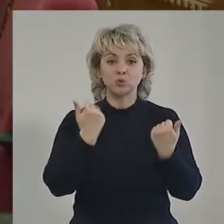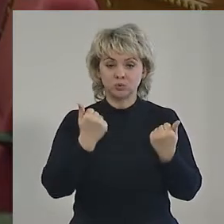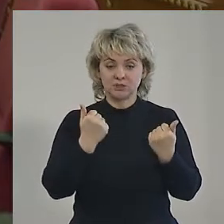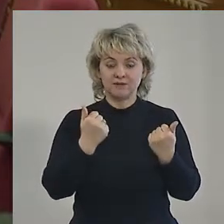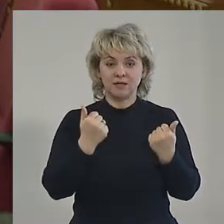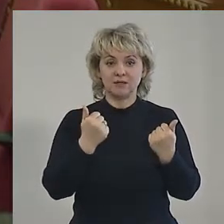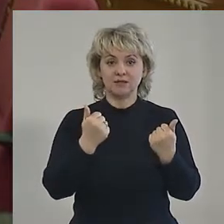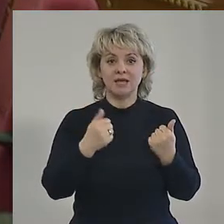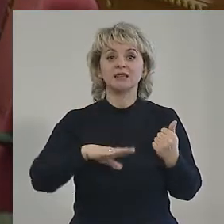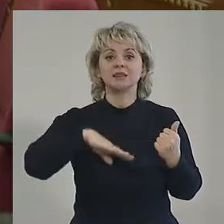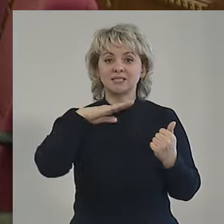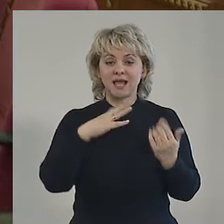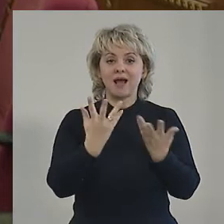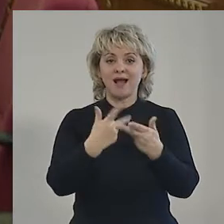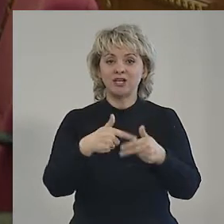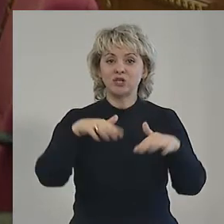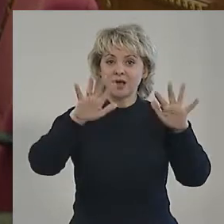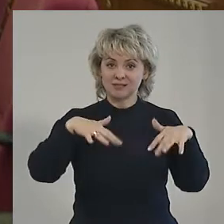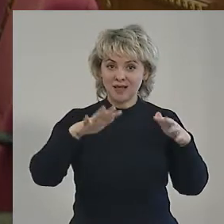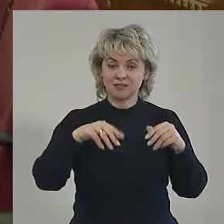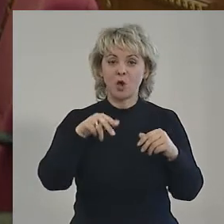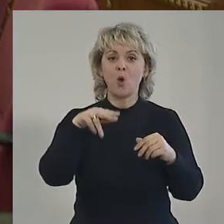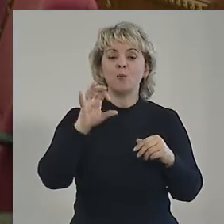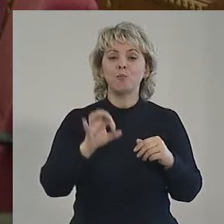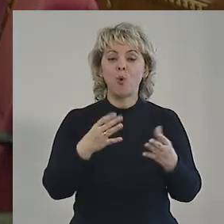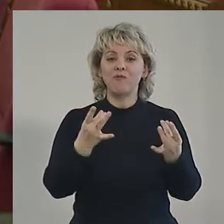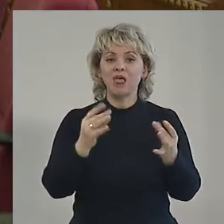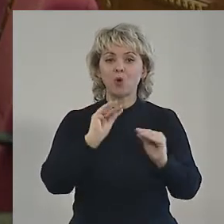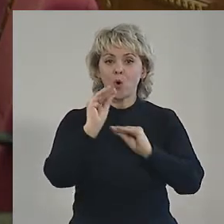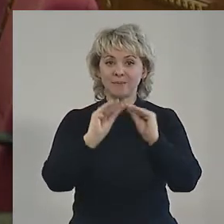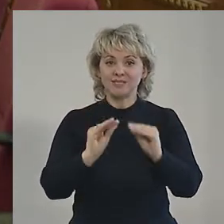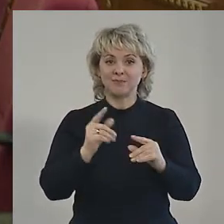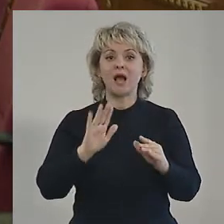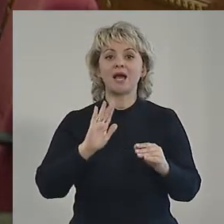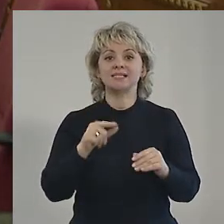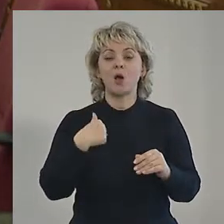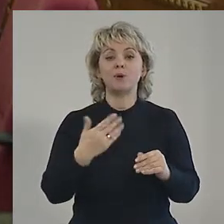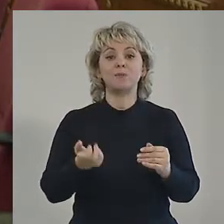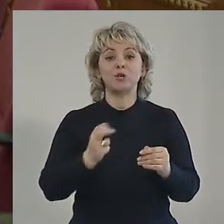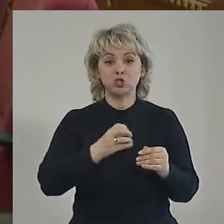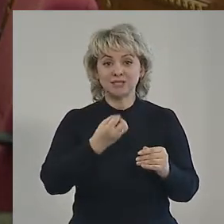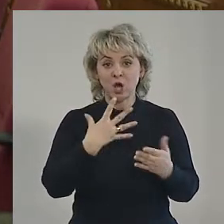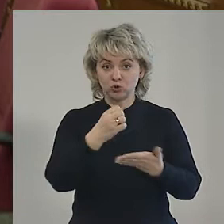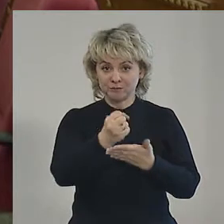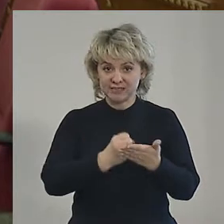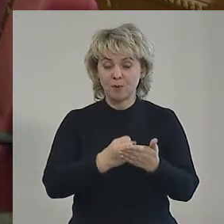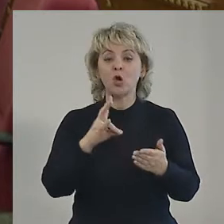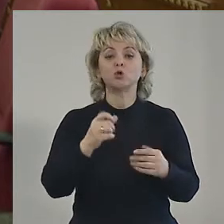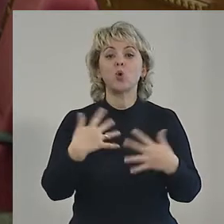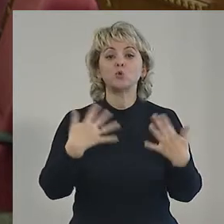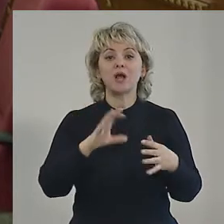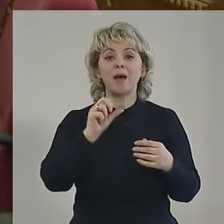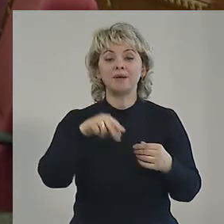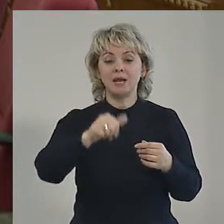отсутствие достаточное количество осадков по влагообеспеченности, хотя мы пришли с хорошими запасами, но вот уже